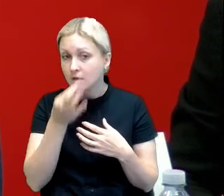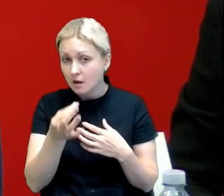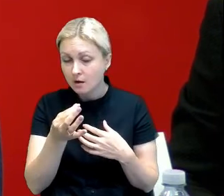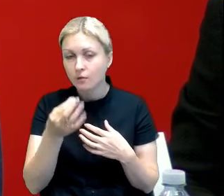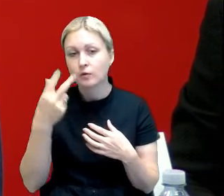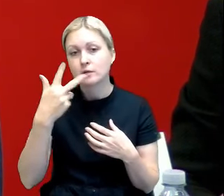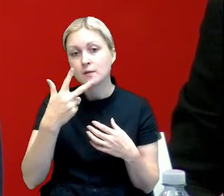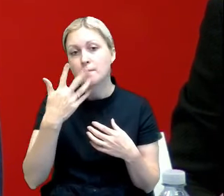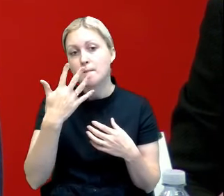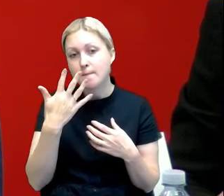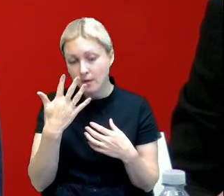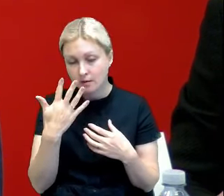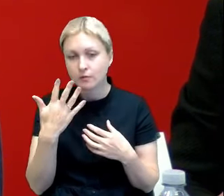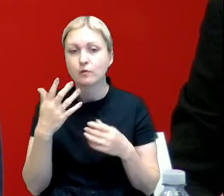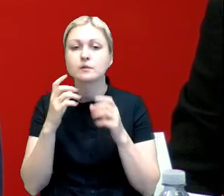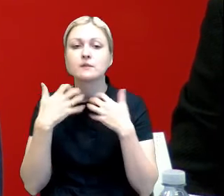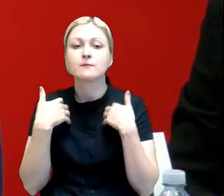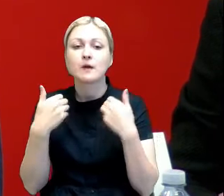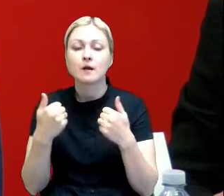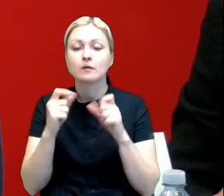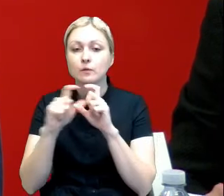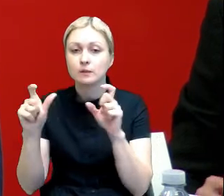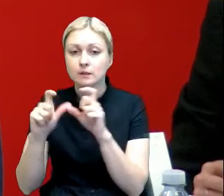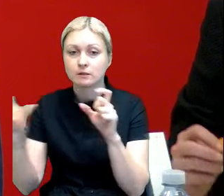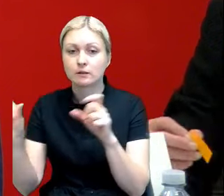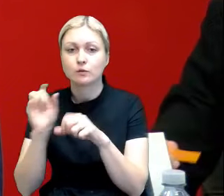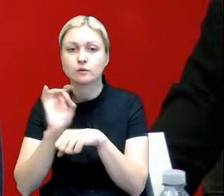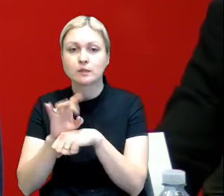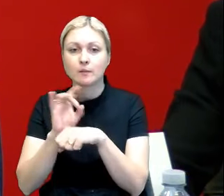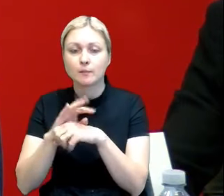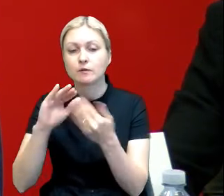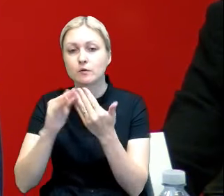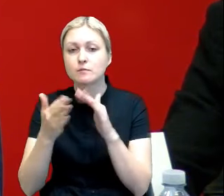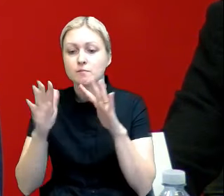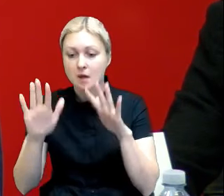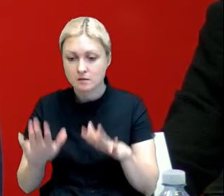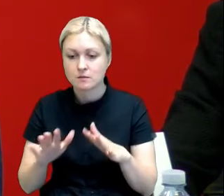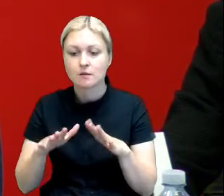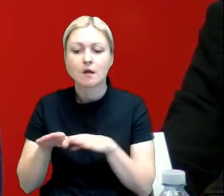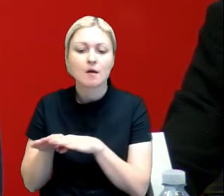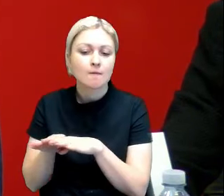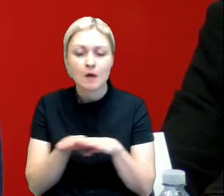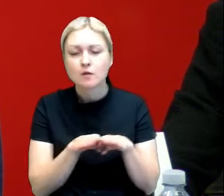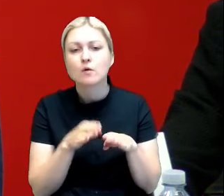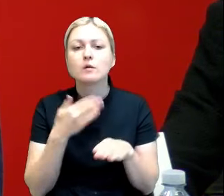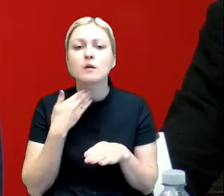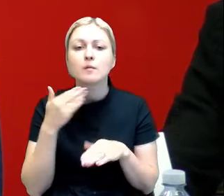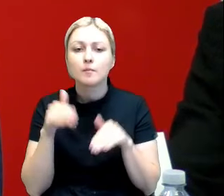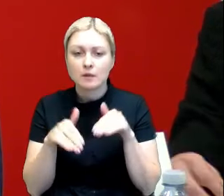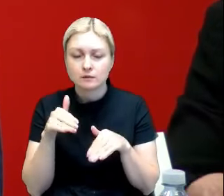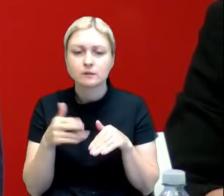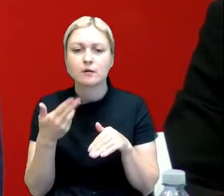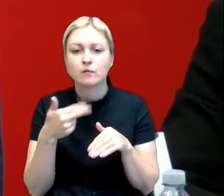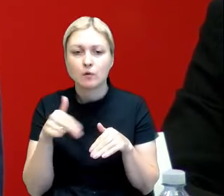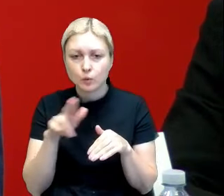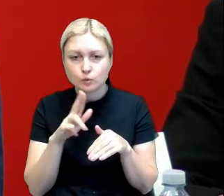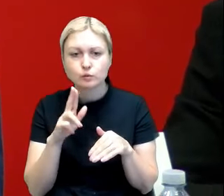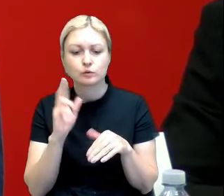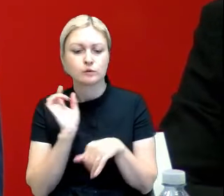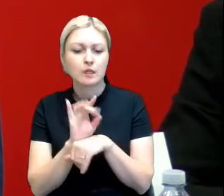klaipėdos mieste a vien vienbalsiai pritaria tam sprendiniui kad klaipėdos